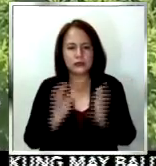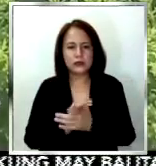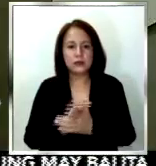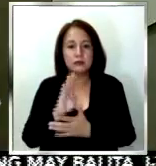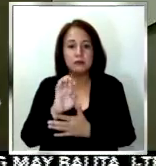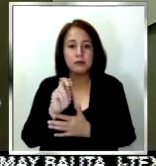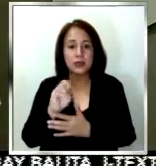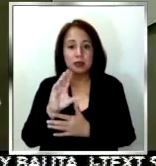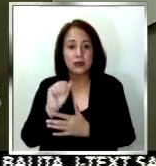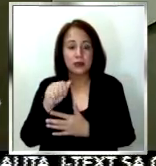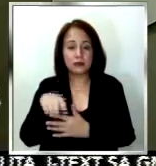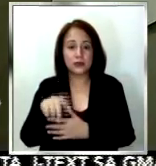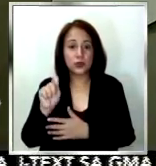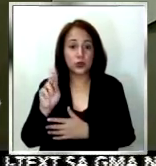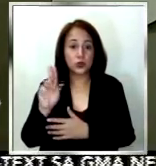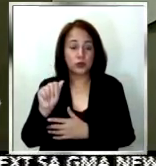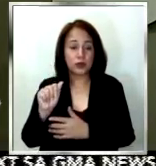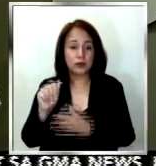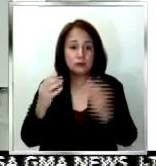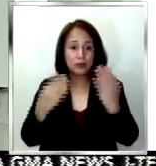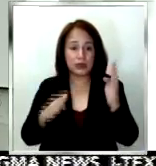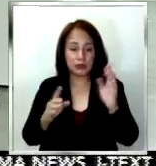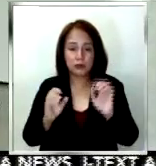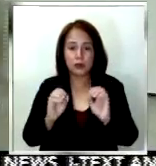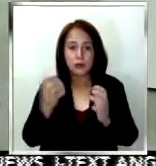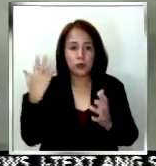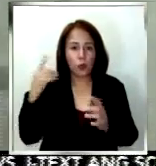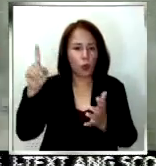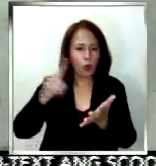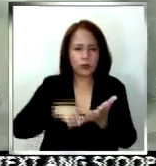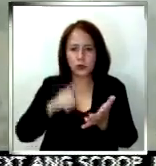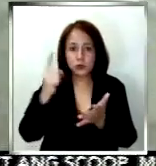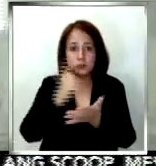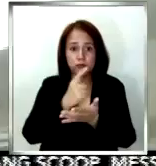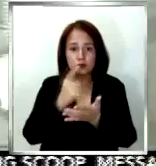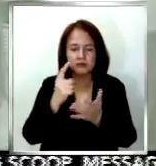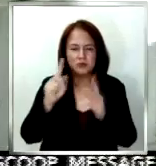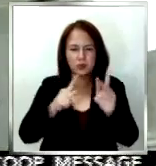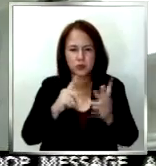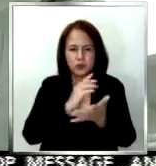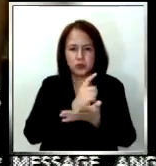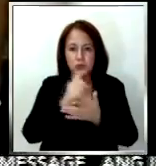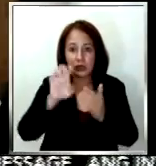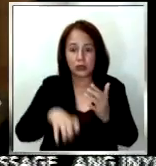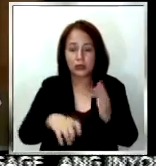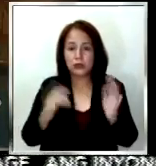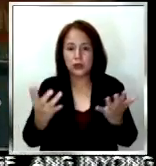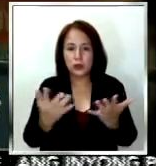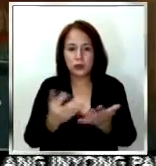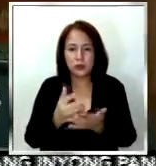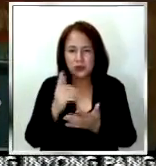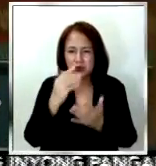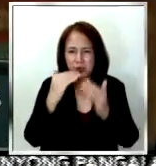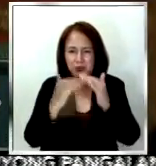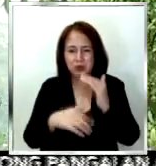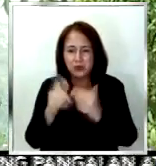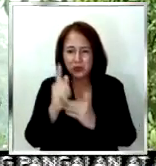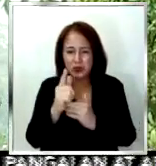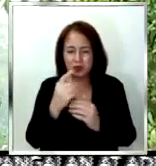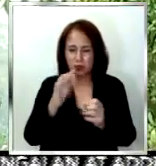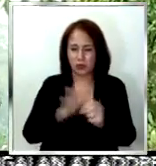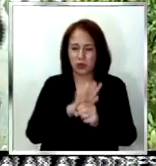Benguet. Dati umaabot sa 1,000 ang bisita nila pag weekend. Pero kanina, wala pa sa 20 at pawang mga lokal pa. Well, I think